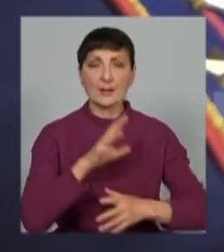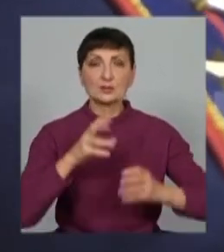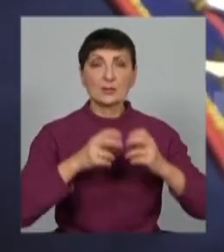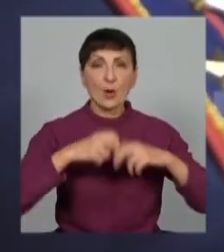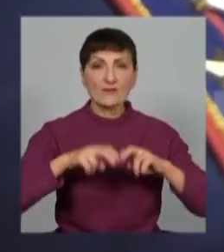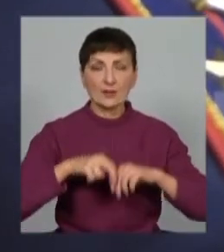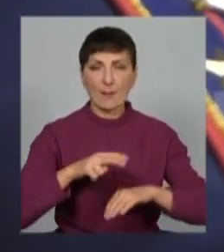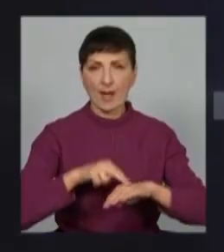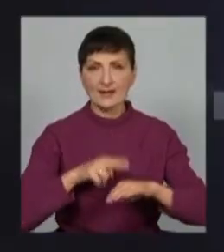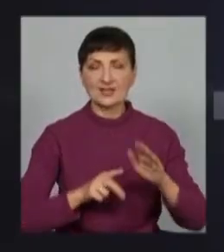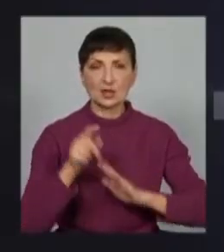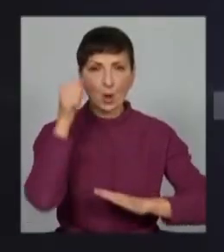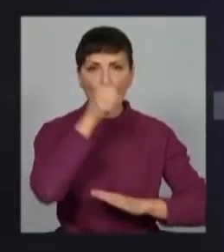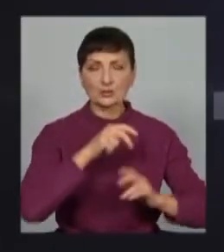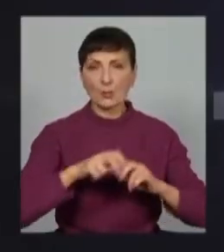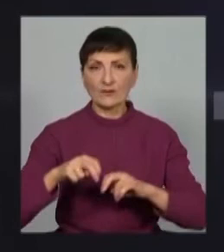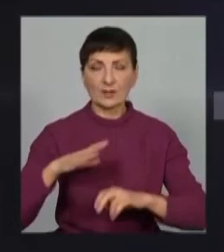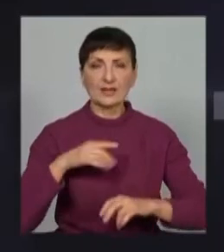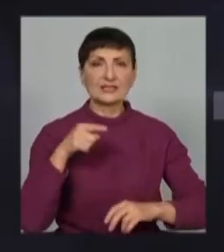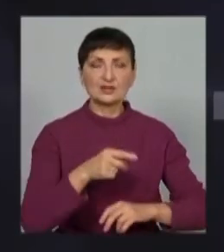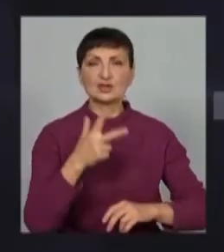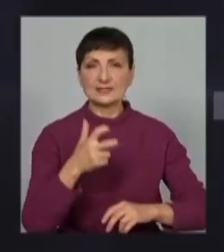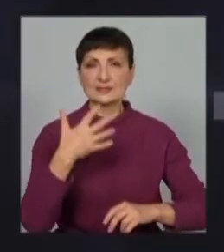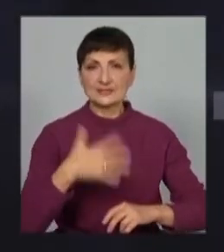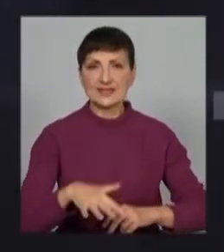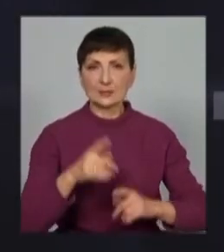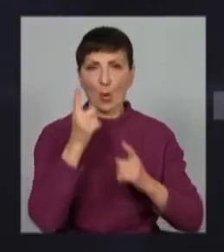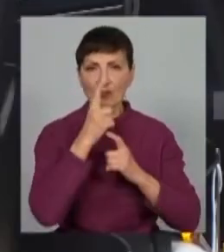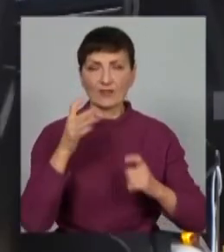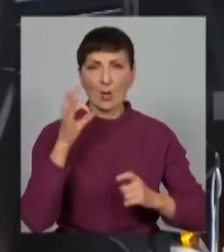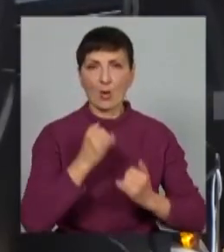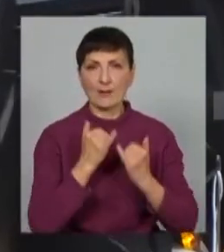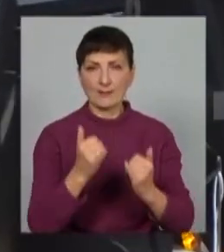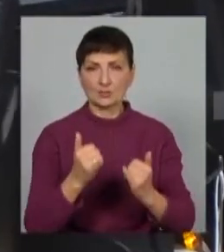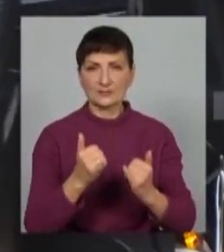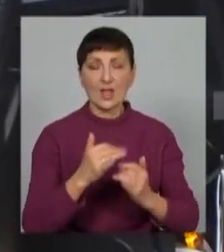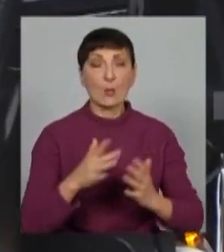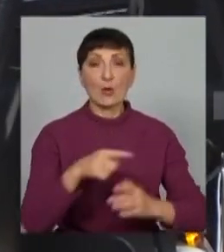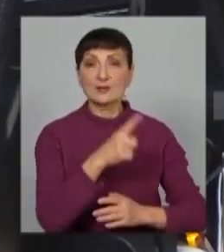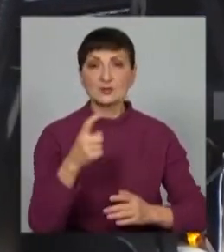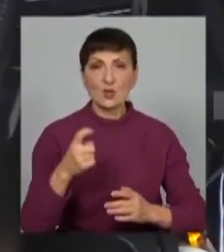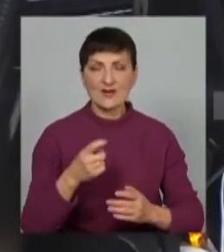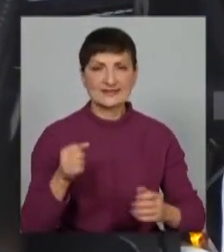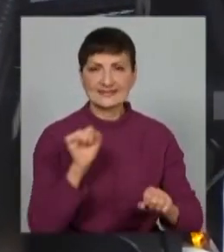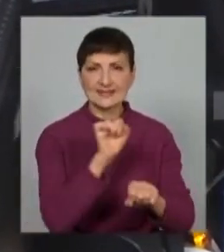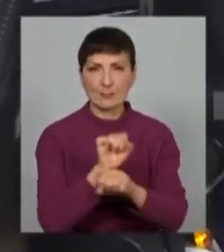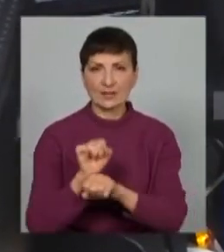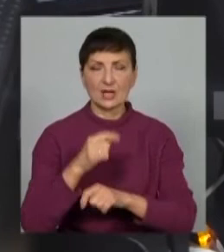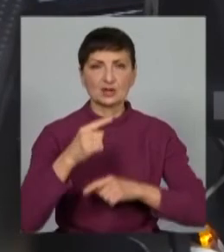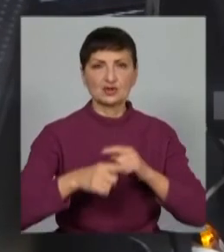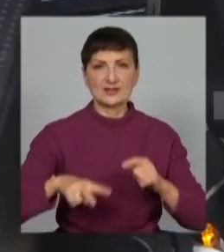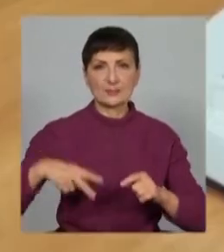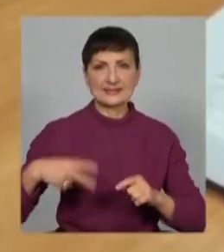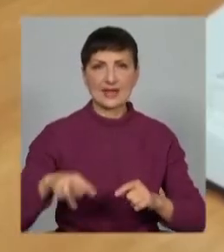правоохранителей с начала года проверили 1350 объявление оказания услуг больше сотни из них заблокировали через администрацию